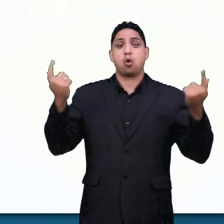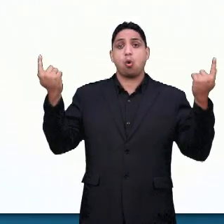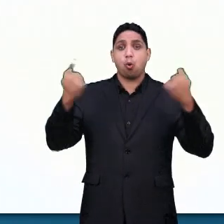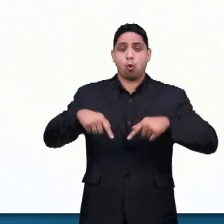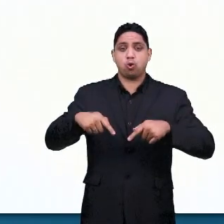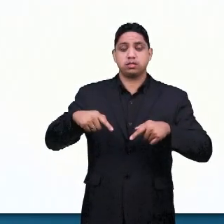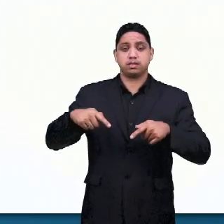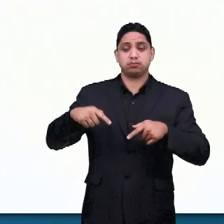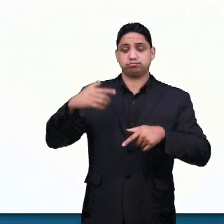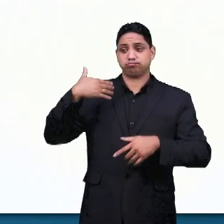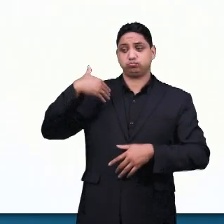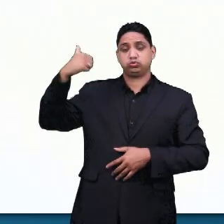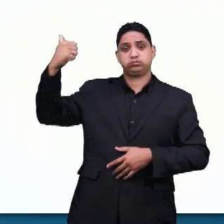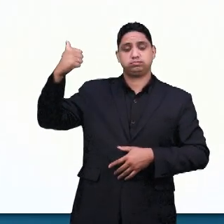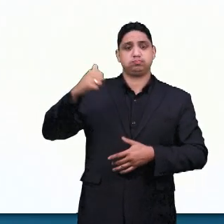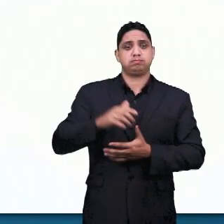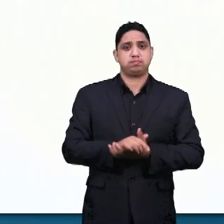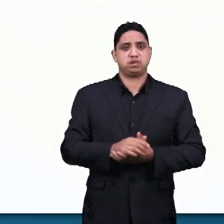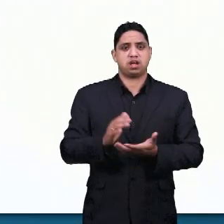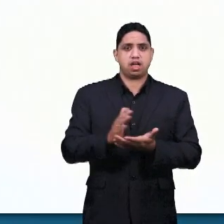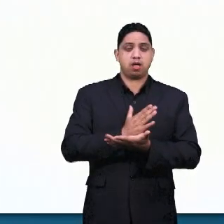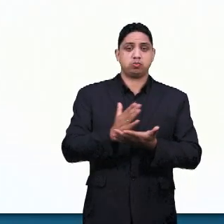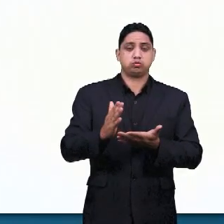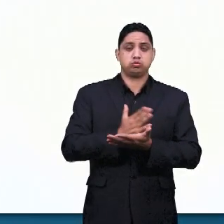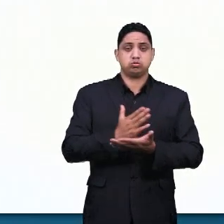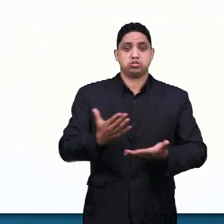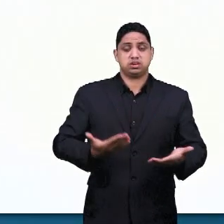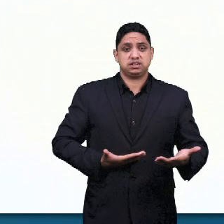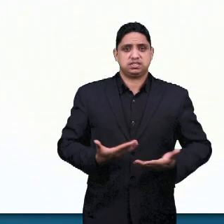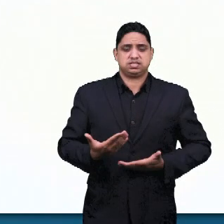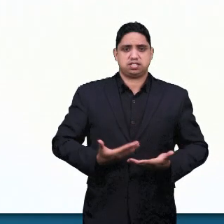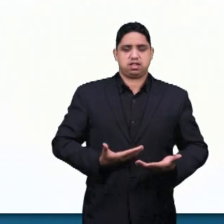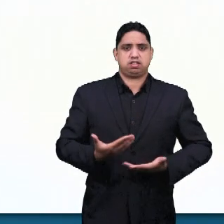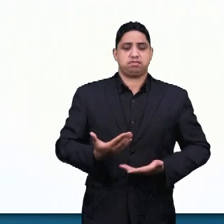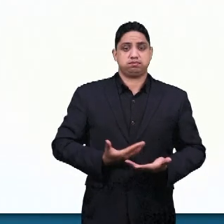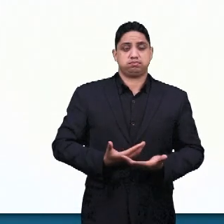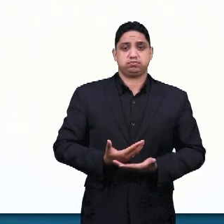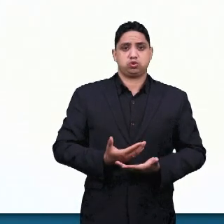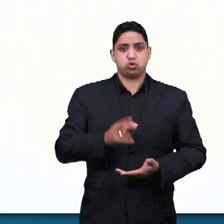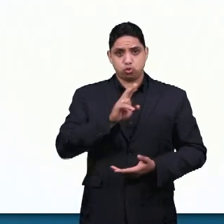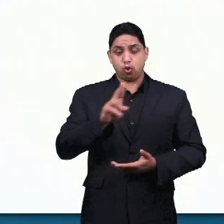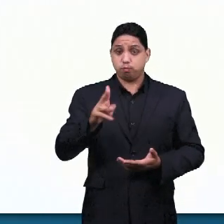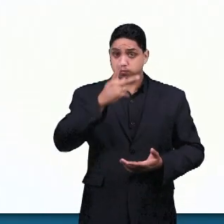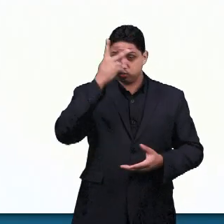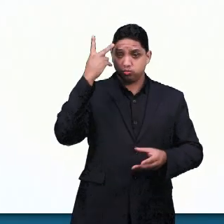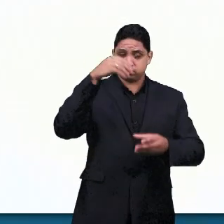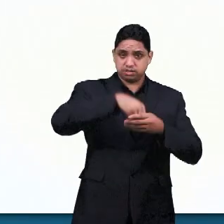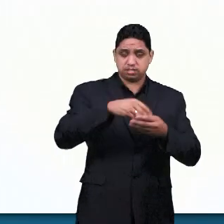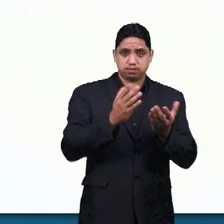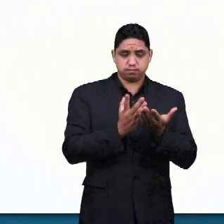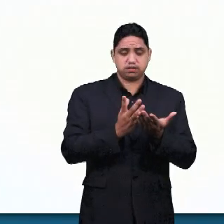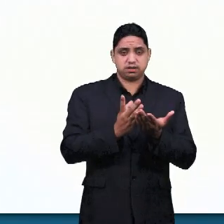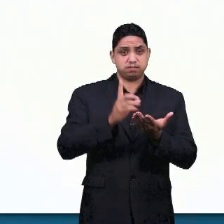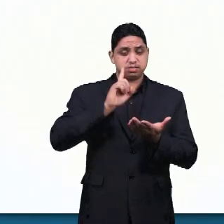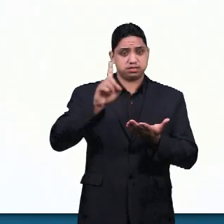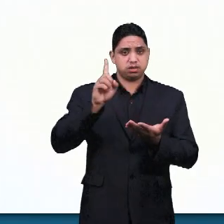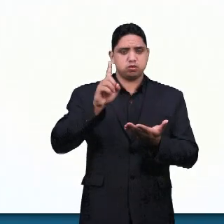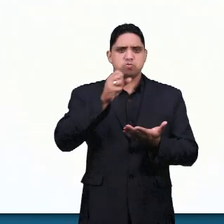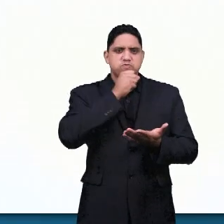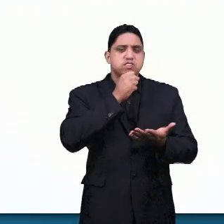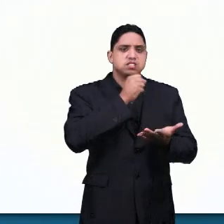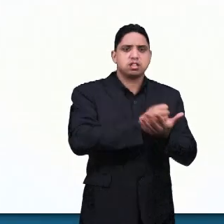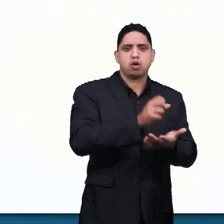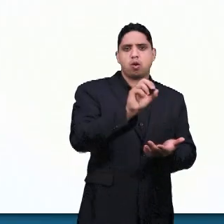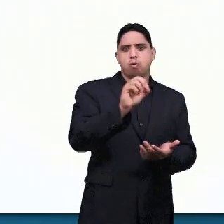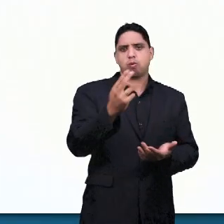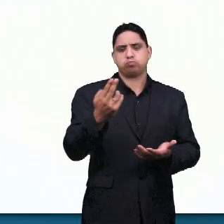appel. Donc, citer des noms des personnages bibliques qui se trouvent dans la Bible, c'est bien au Nouveau comme